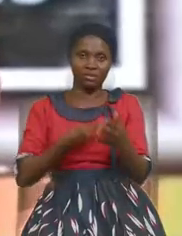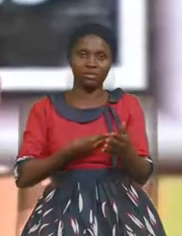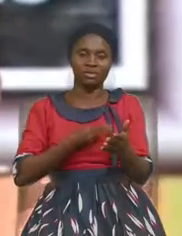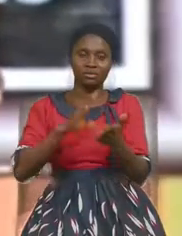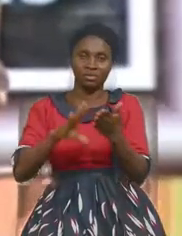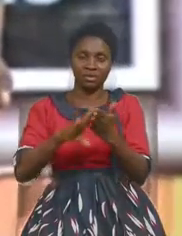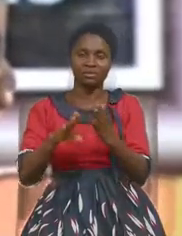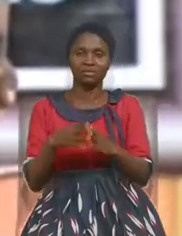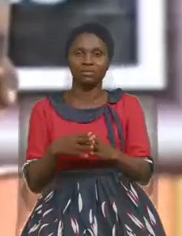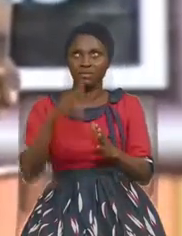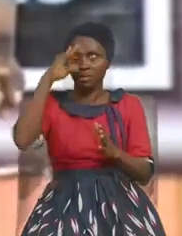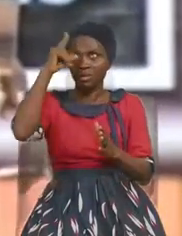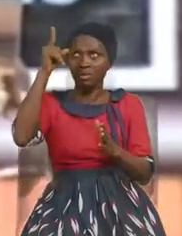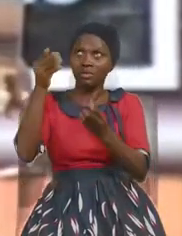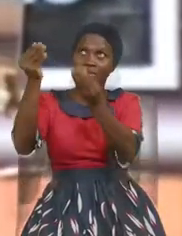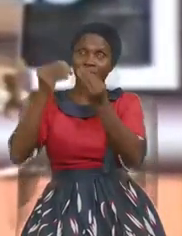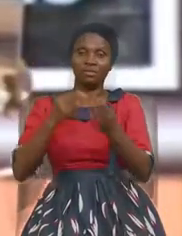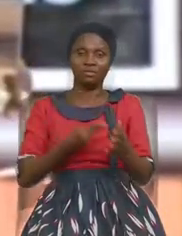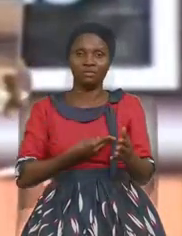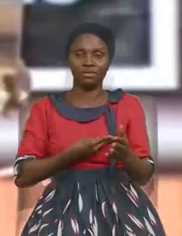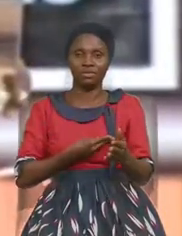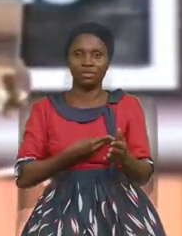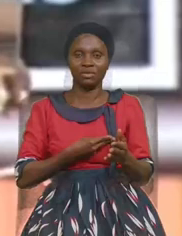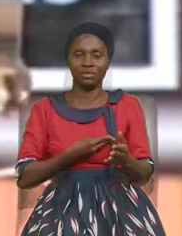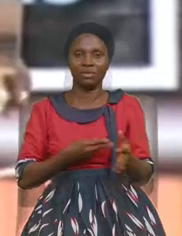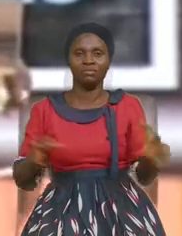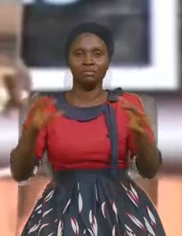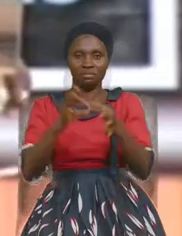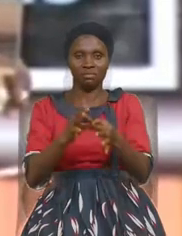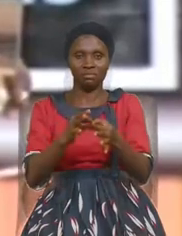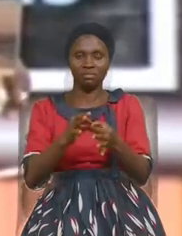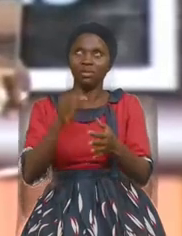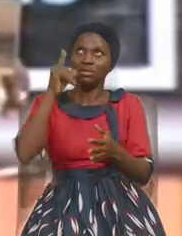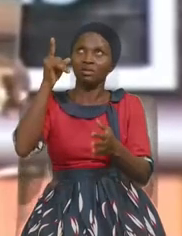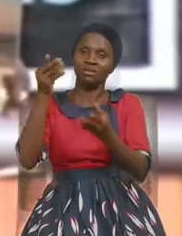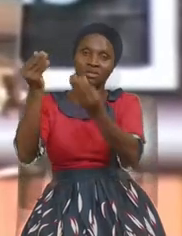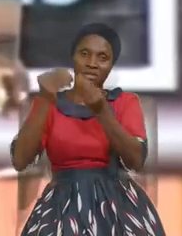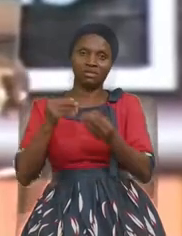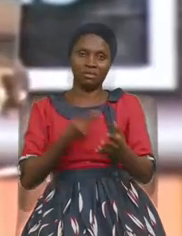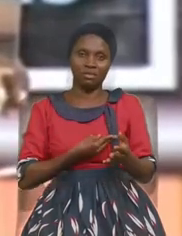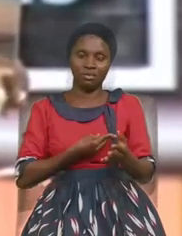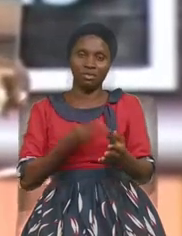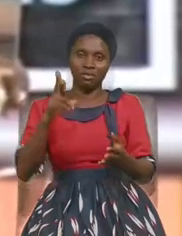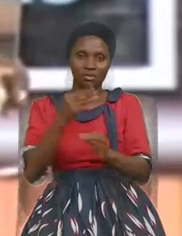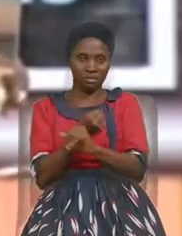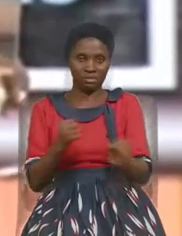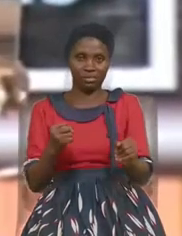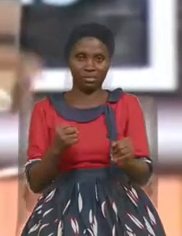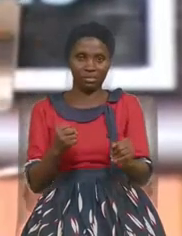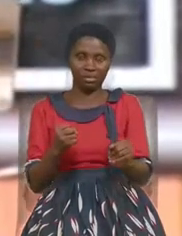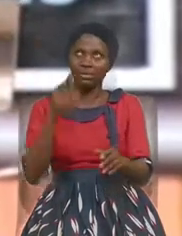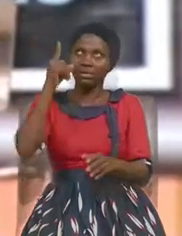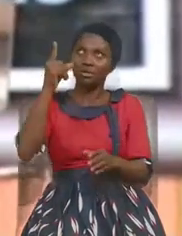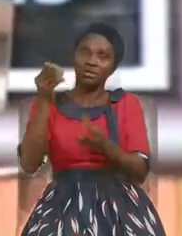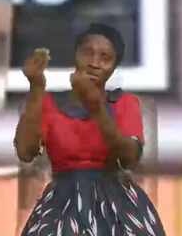nous accorde la réconciliation. Il nous accorde la rédemption. Il nous